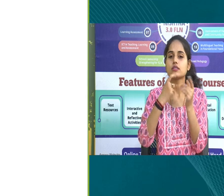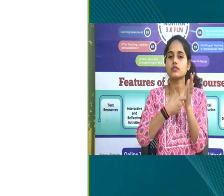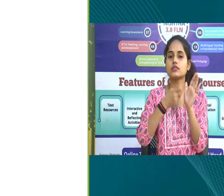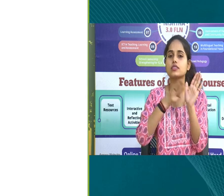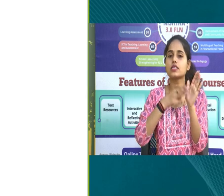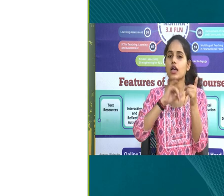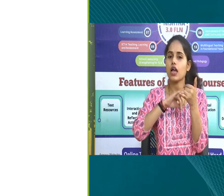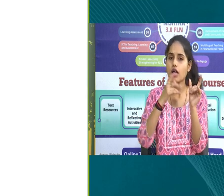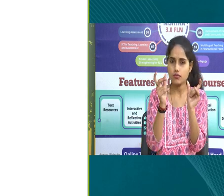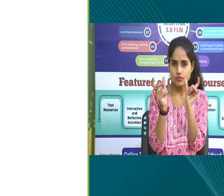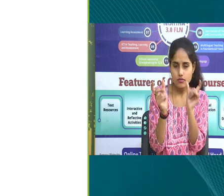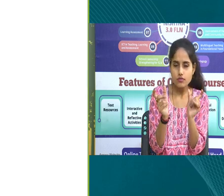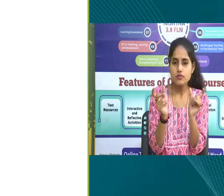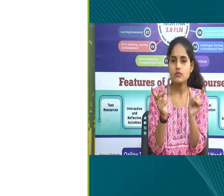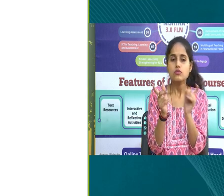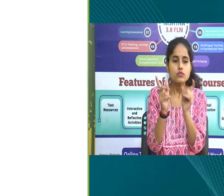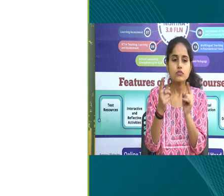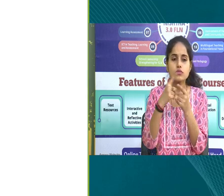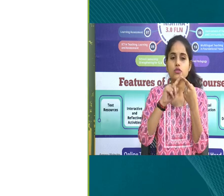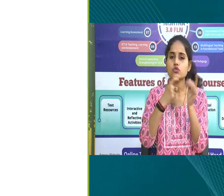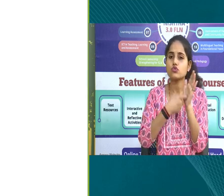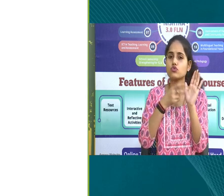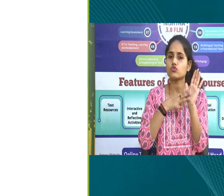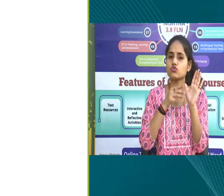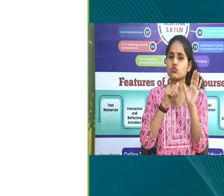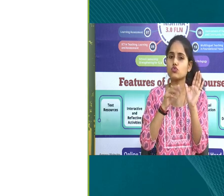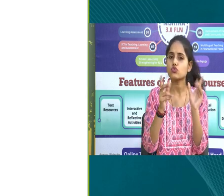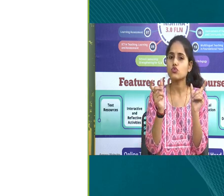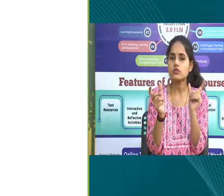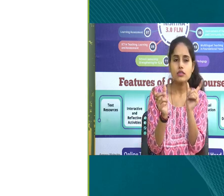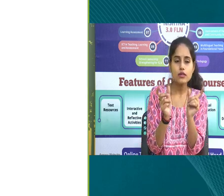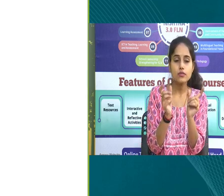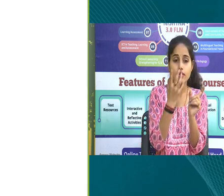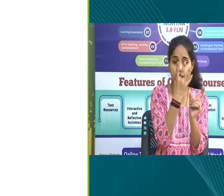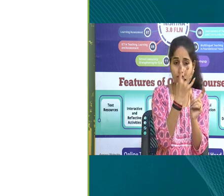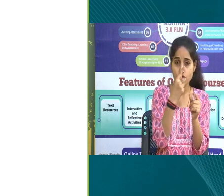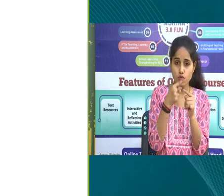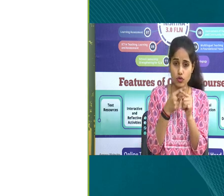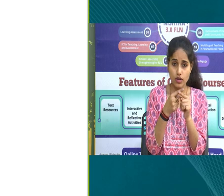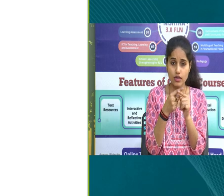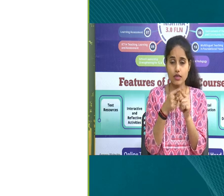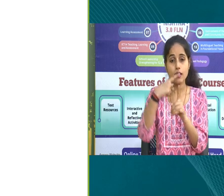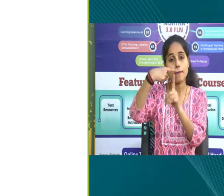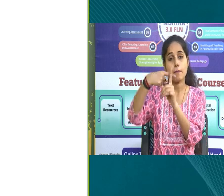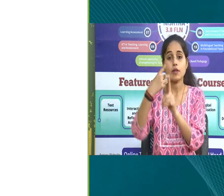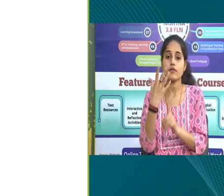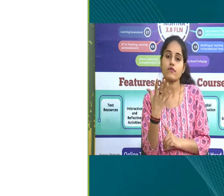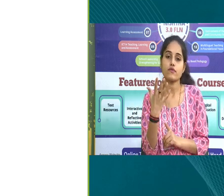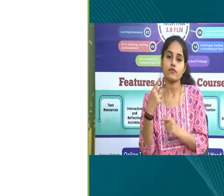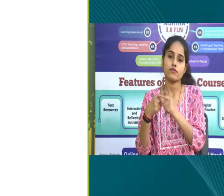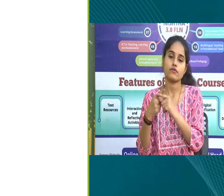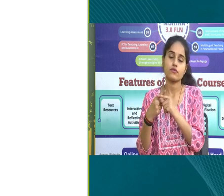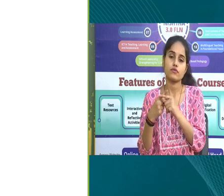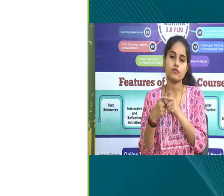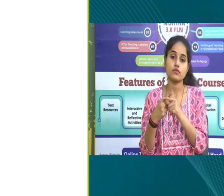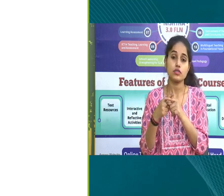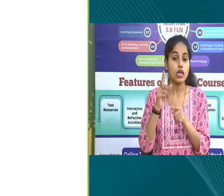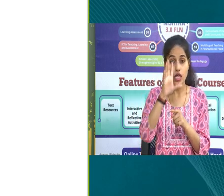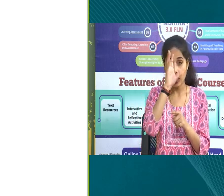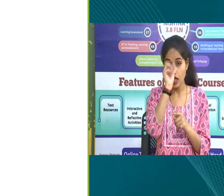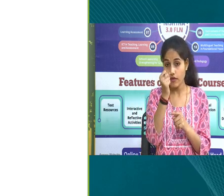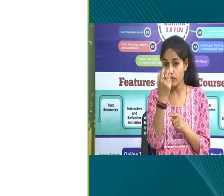तो टर्म्स हमारी क्या हुई यहां पे 4X एंड फाइव के साथ सिंबल है